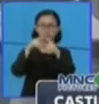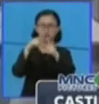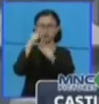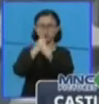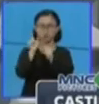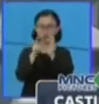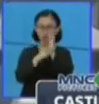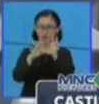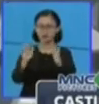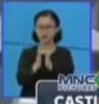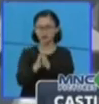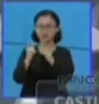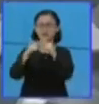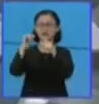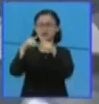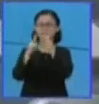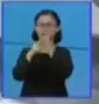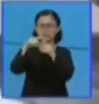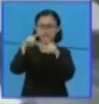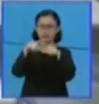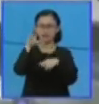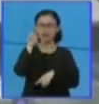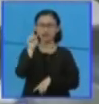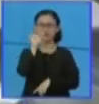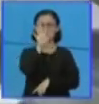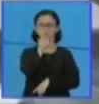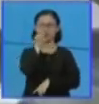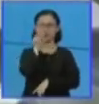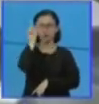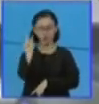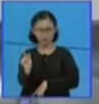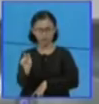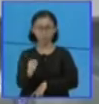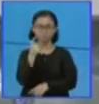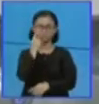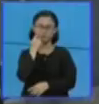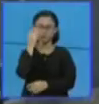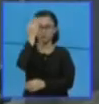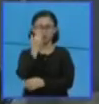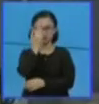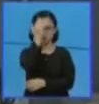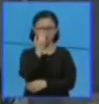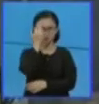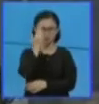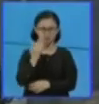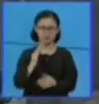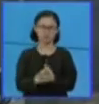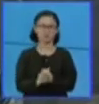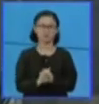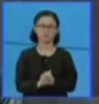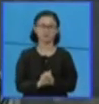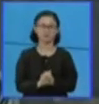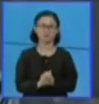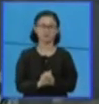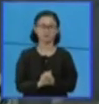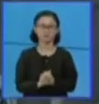Sebanyak 28 orang menjalani operasi katarak. Mereka berasal dari keluarga kurang mampu. Untuk bulan Mei ini, Bakti